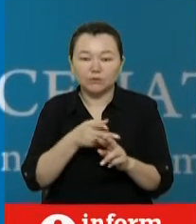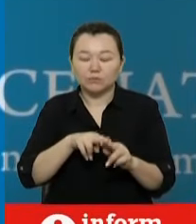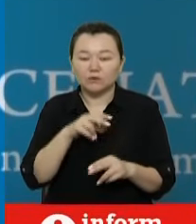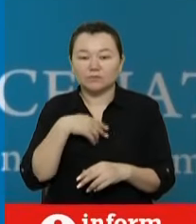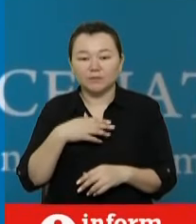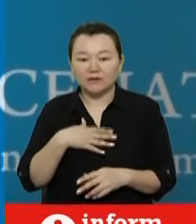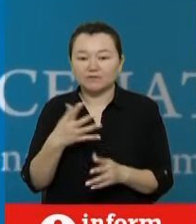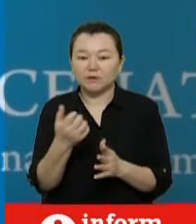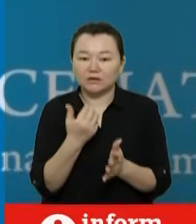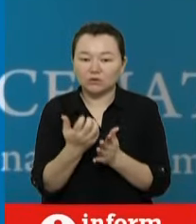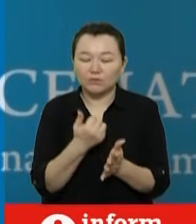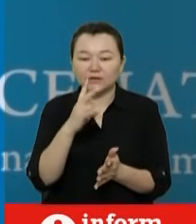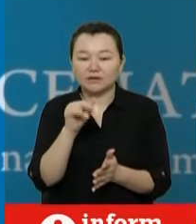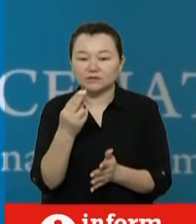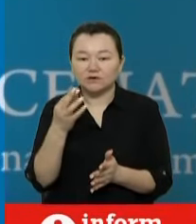аламыз ғой. Оны